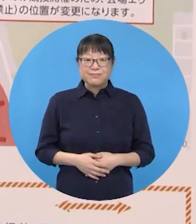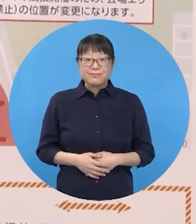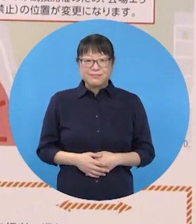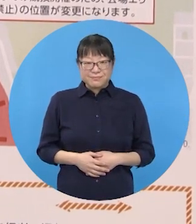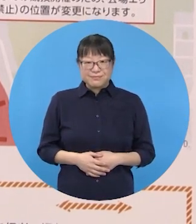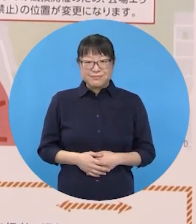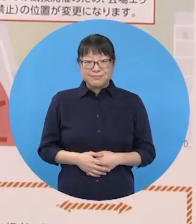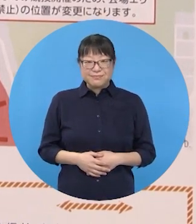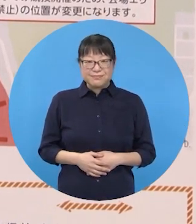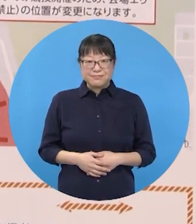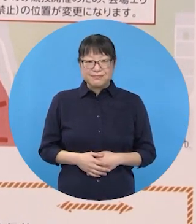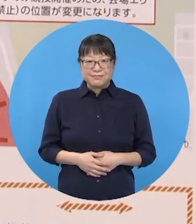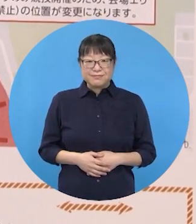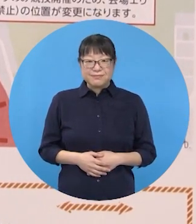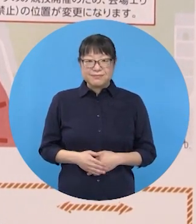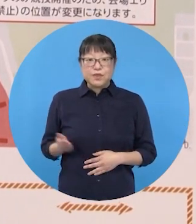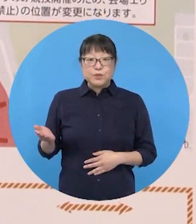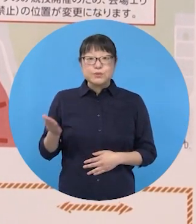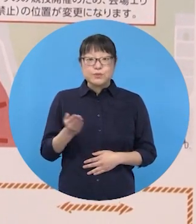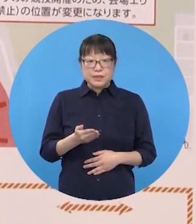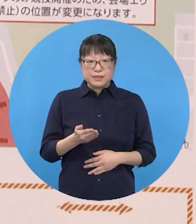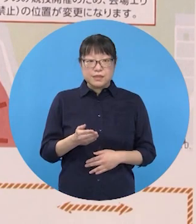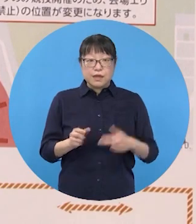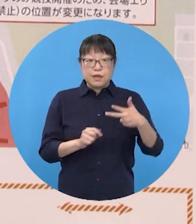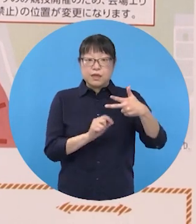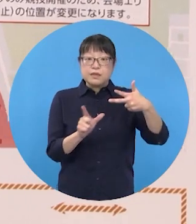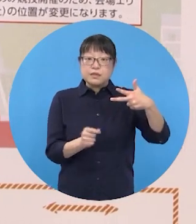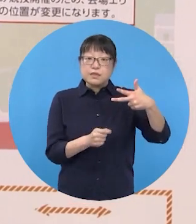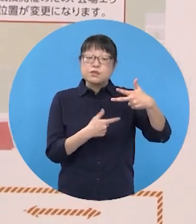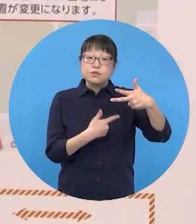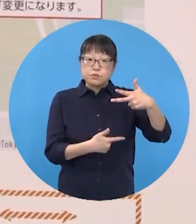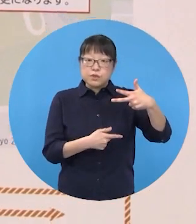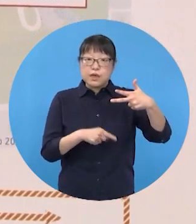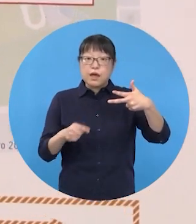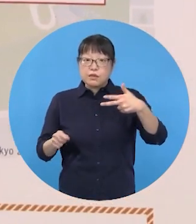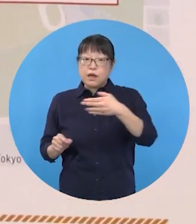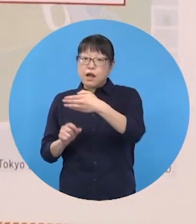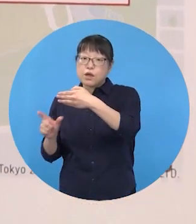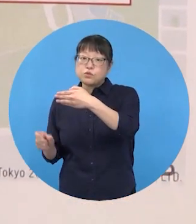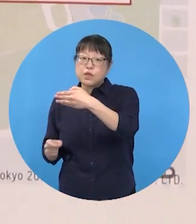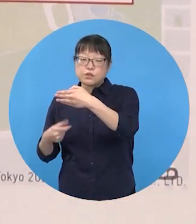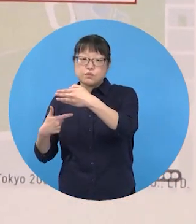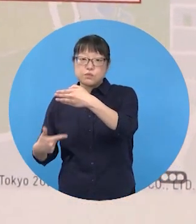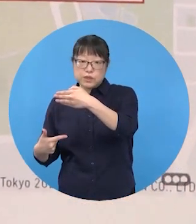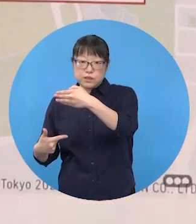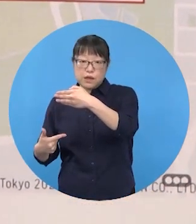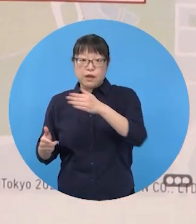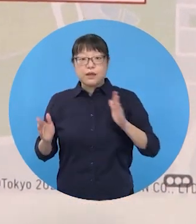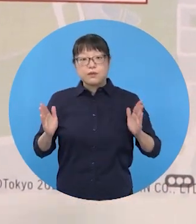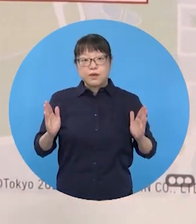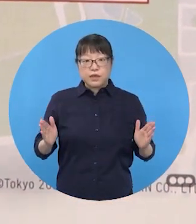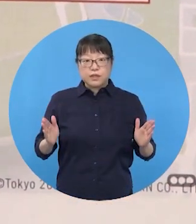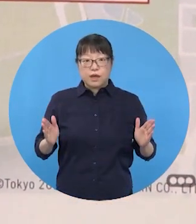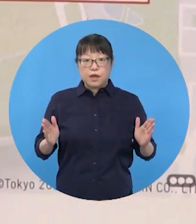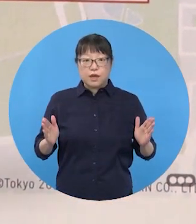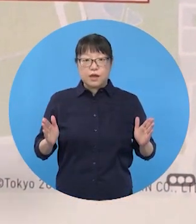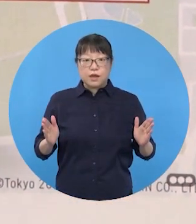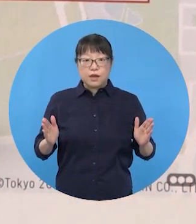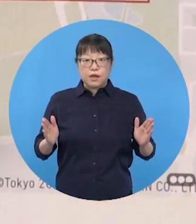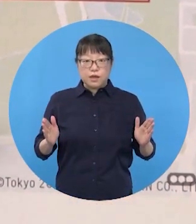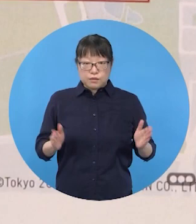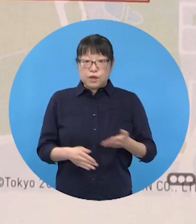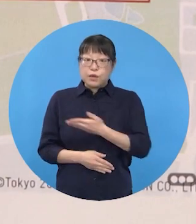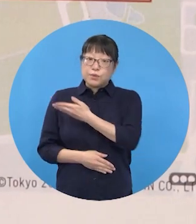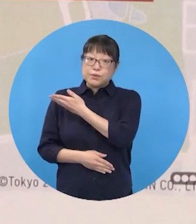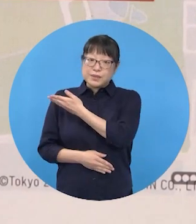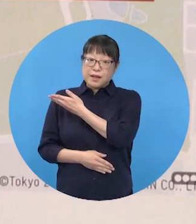。続いて7月6日から9月6日のこちらの方ですね、東